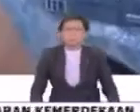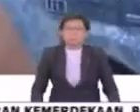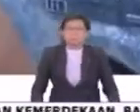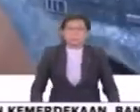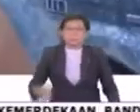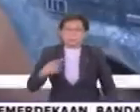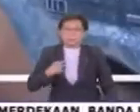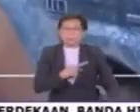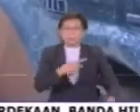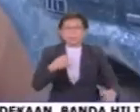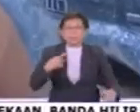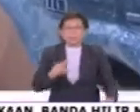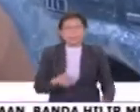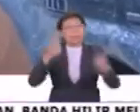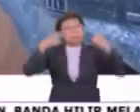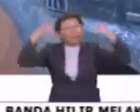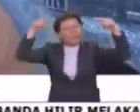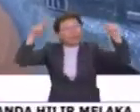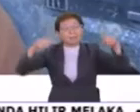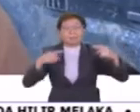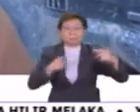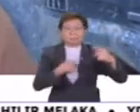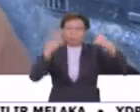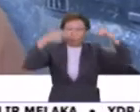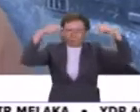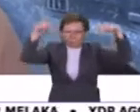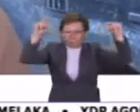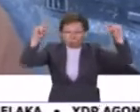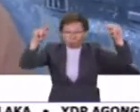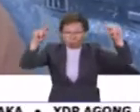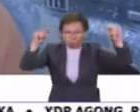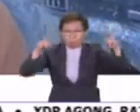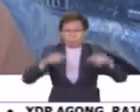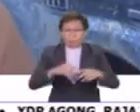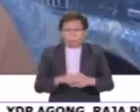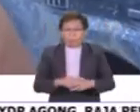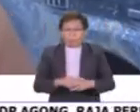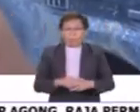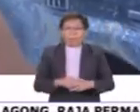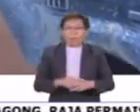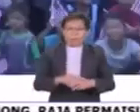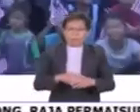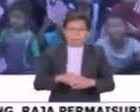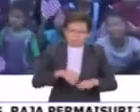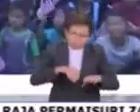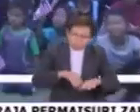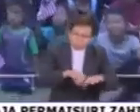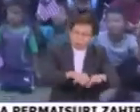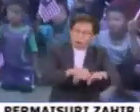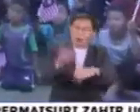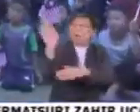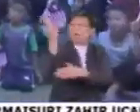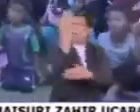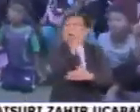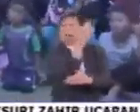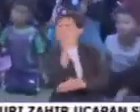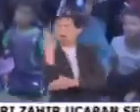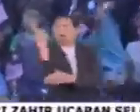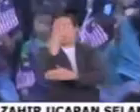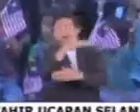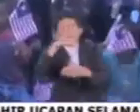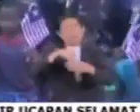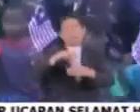Kita telah berjaya mengadakan Berkuyau Mabek, iaitu Kembara Belantara, melibatkan semua